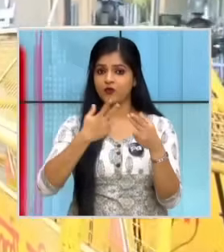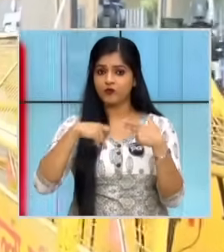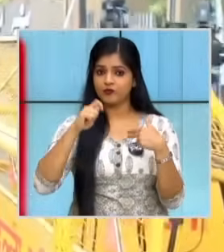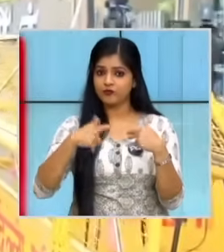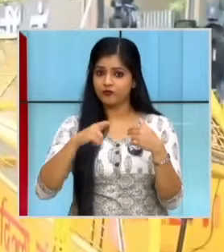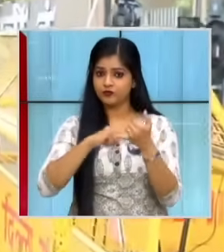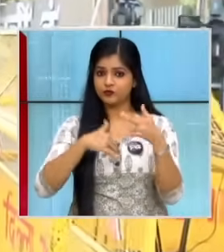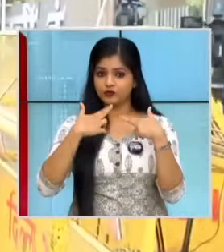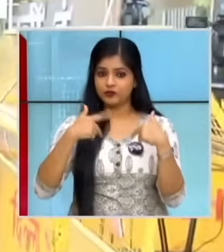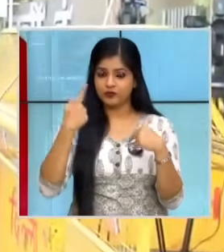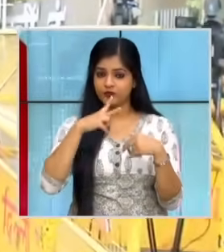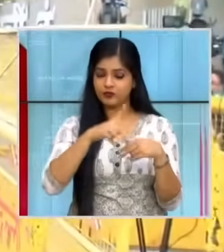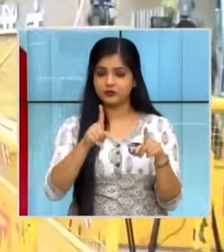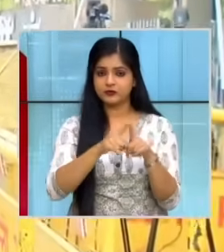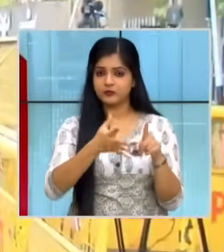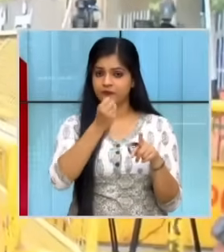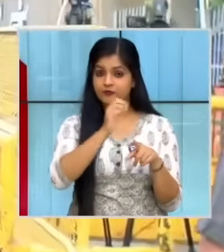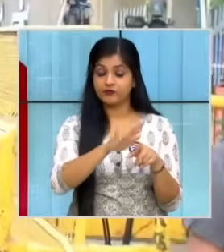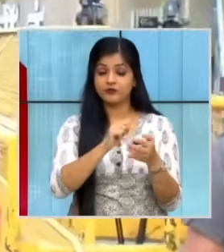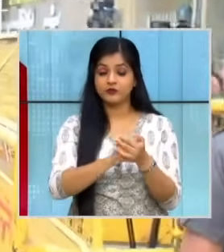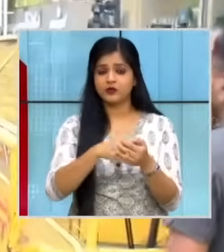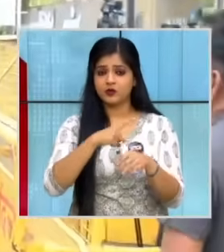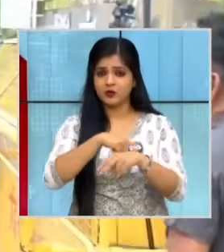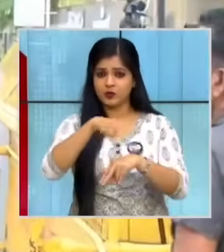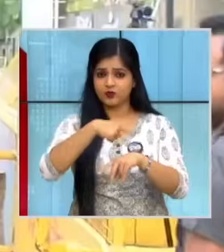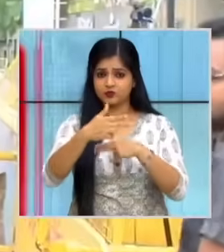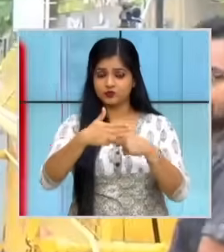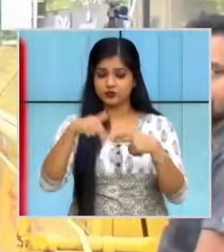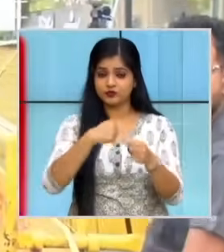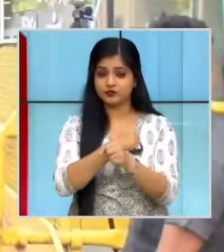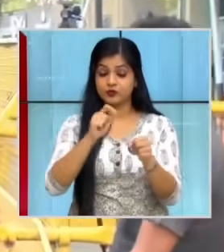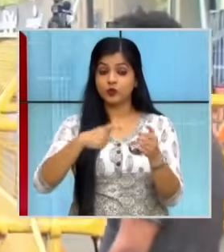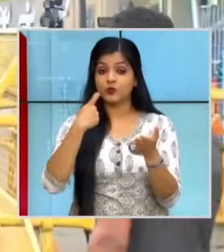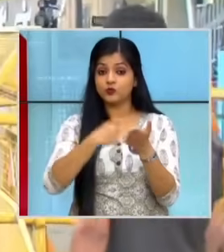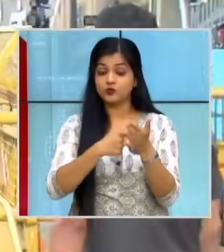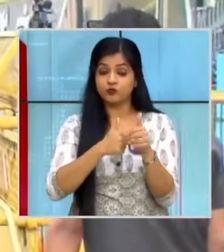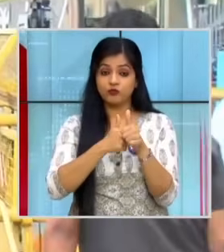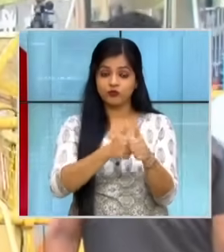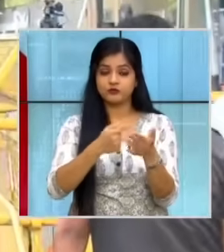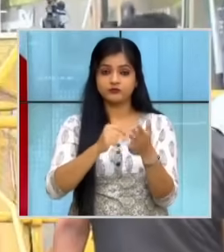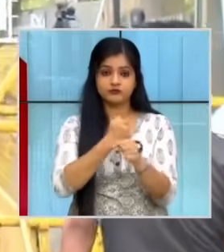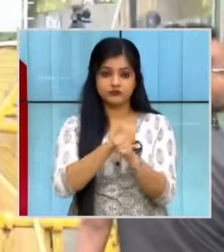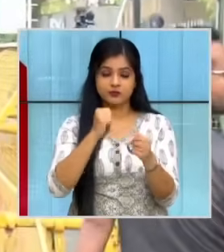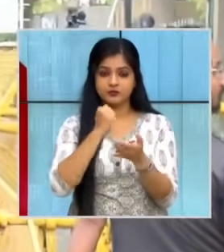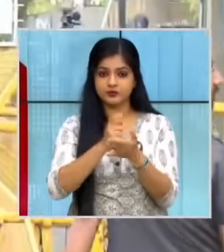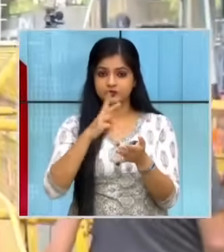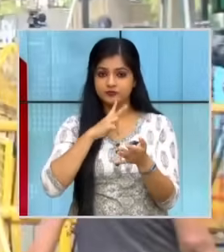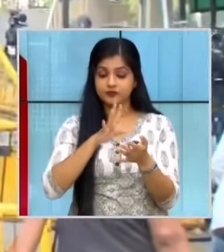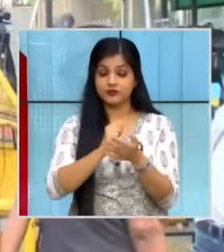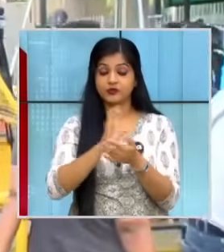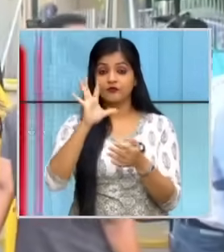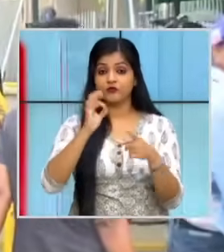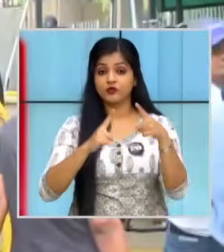മോചനം ഉണ്ടാകും. എന്തായാലും ഉപാധികളോടുകൂടി തന്നെയാണ് ഇടക്കാല ജാമ്യം ഡൽഹി മുഖ്യമന്ത്രി അരവിന്ദ് കെജ്രിവാളിന് നൽകിയിരിക്കുന്നത്.